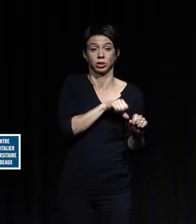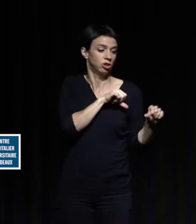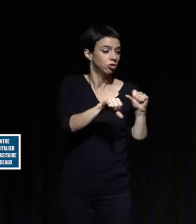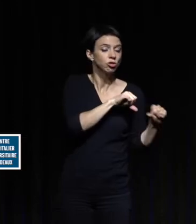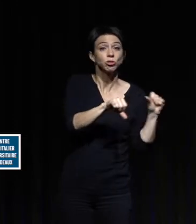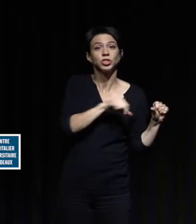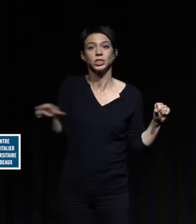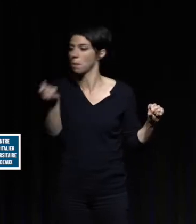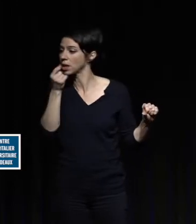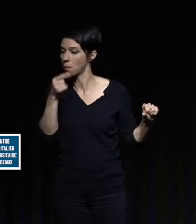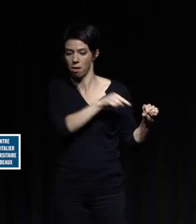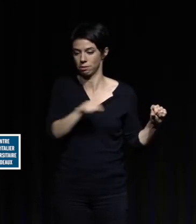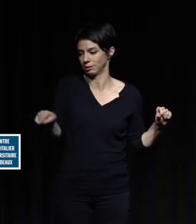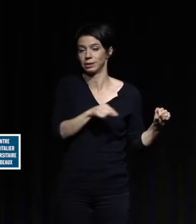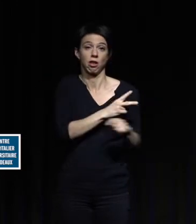mais c'est comme ça.